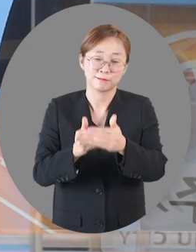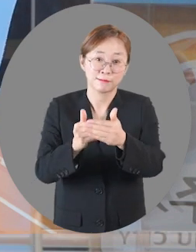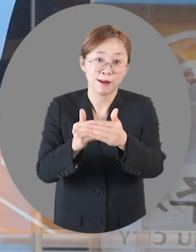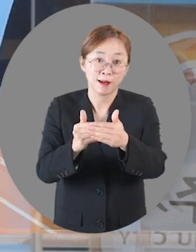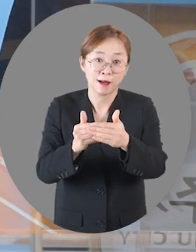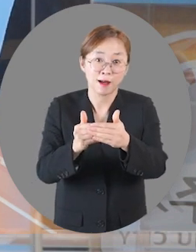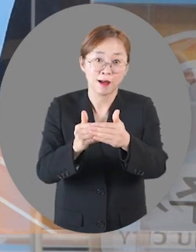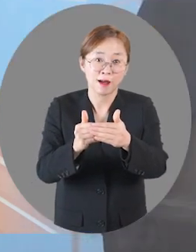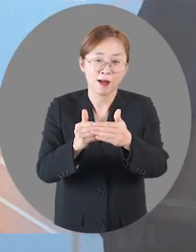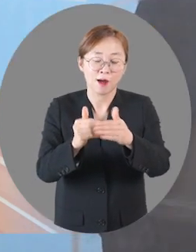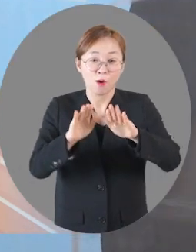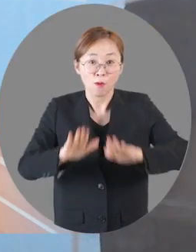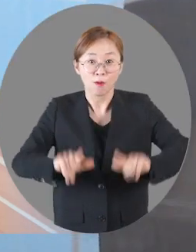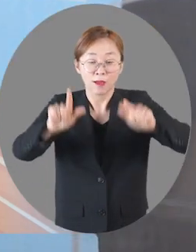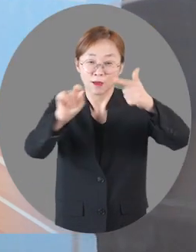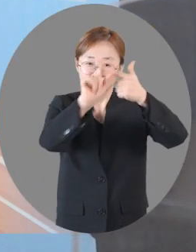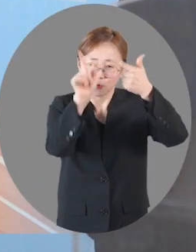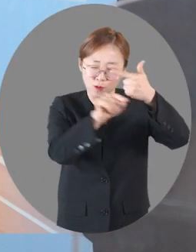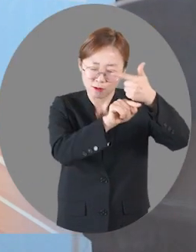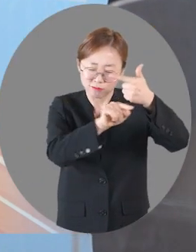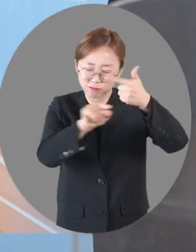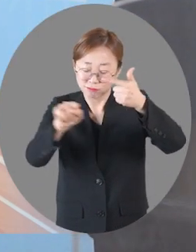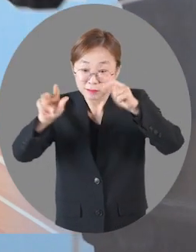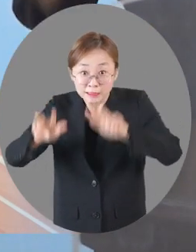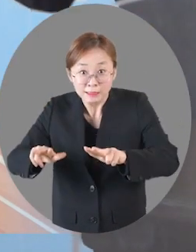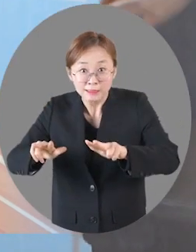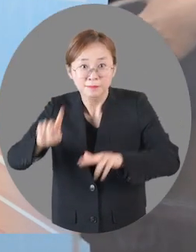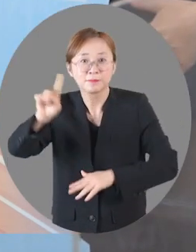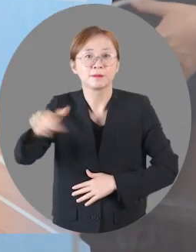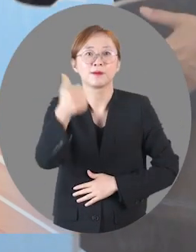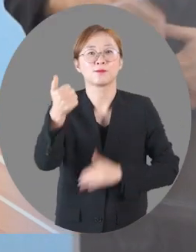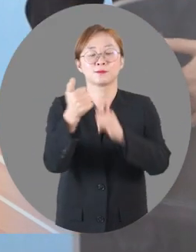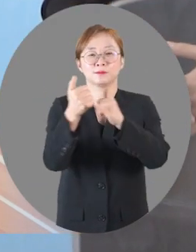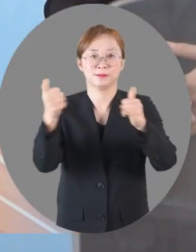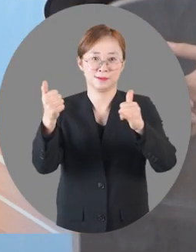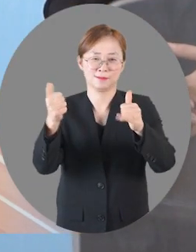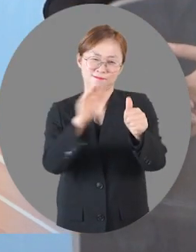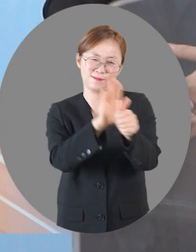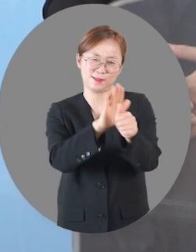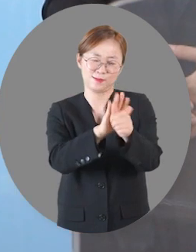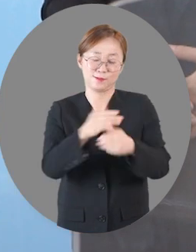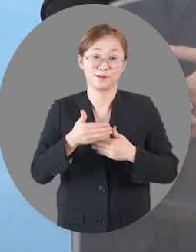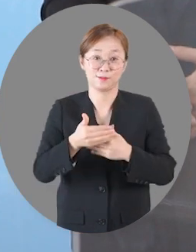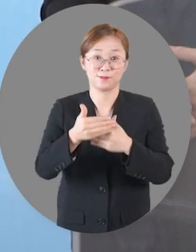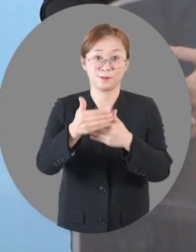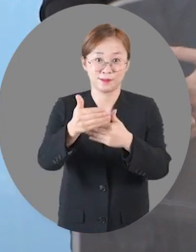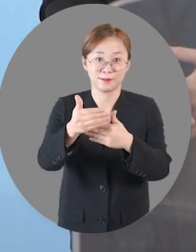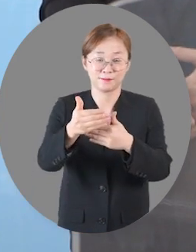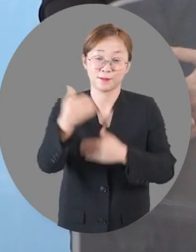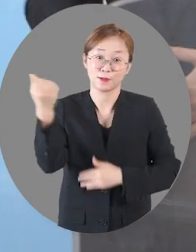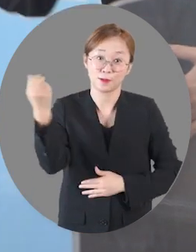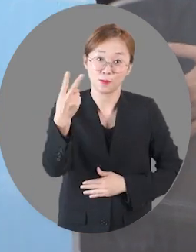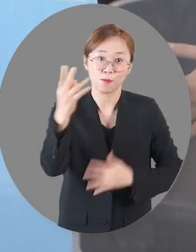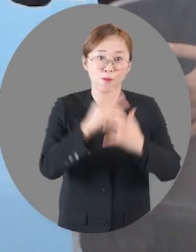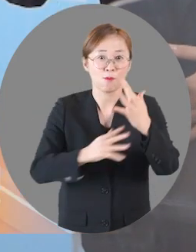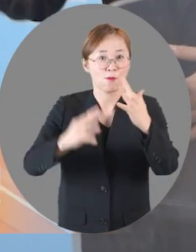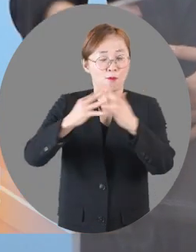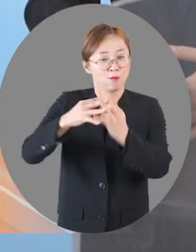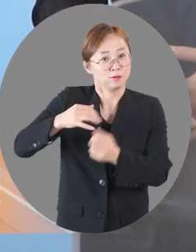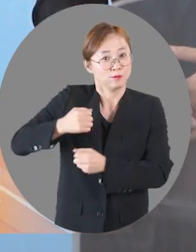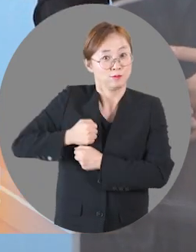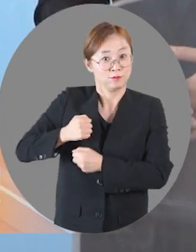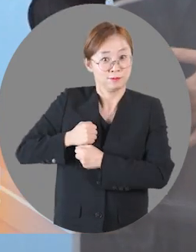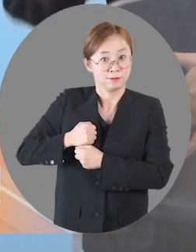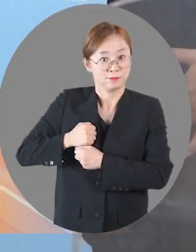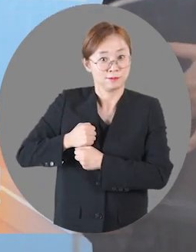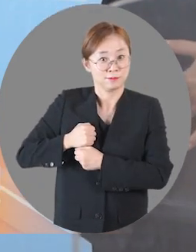6월부터 현재까지 150여 명의 청년들이 프로그램에 참여하기도 했습니다. 더불어 공주시에서 군 복무 중인